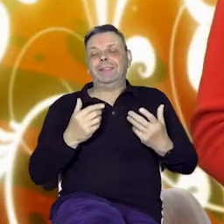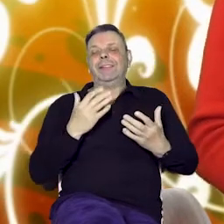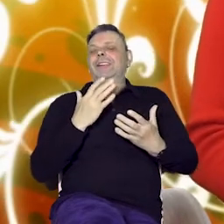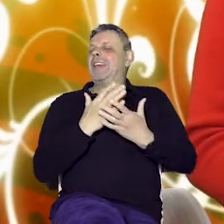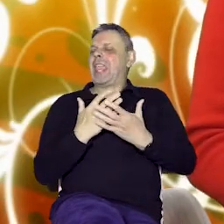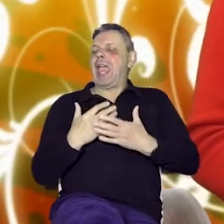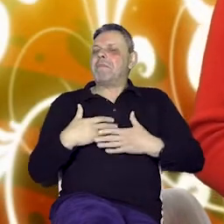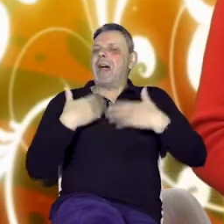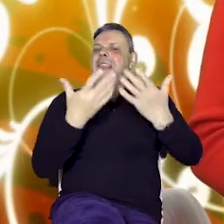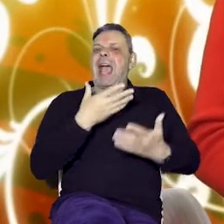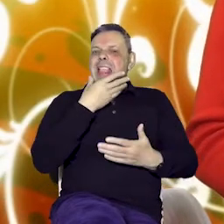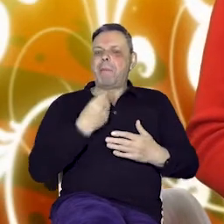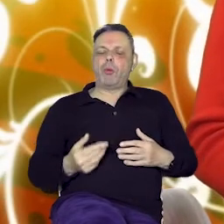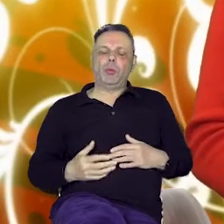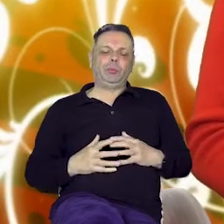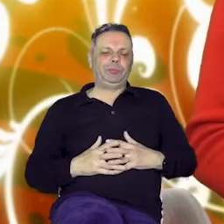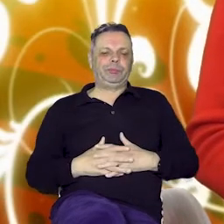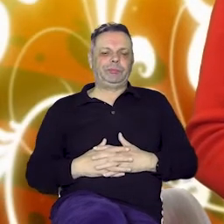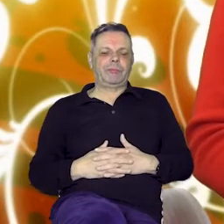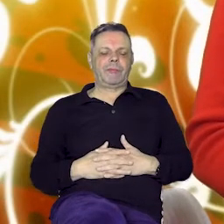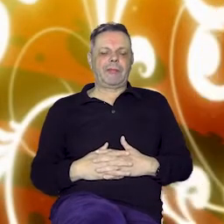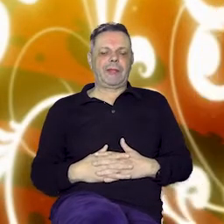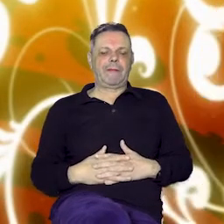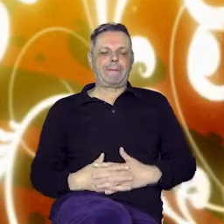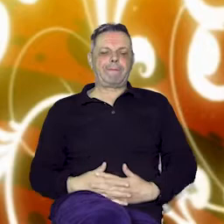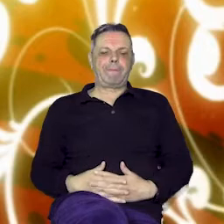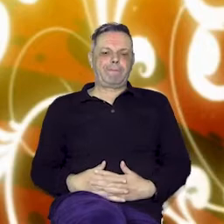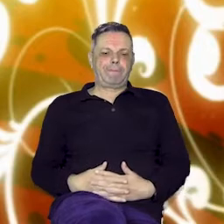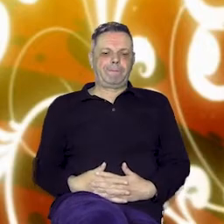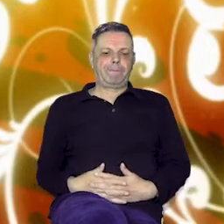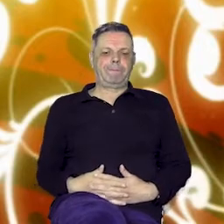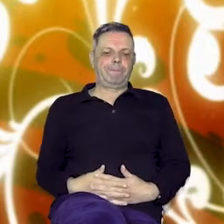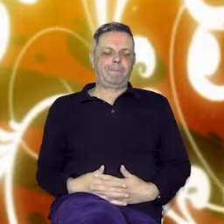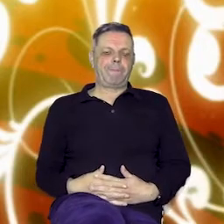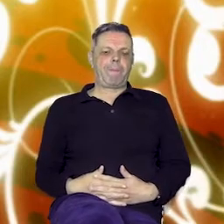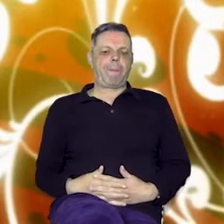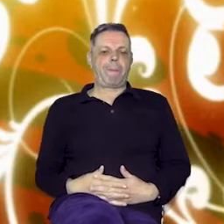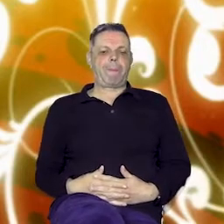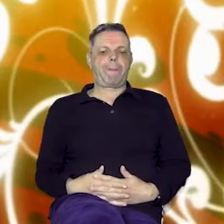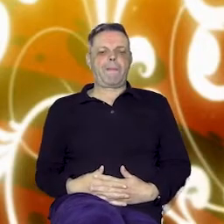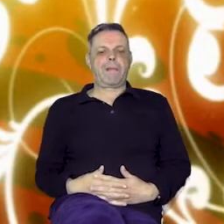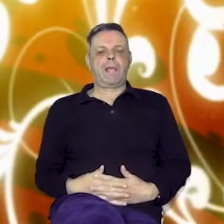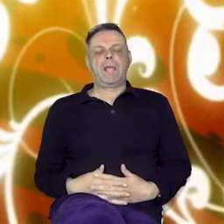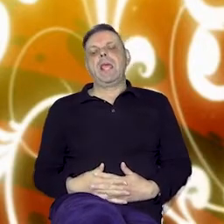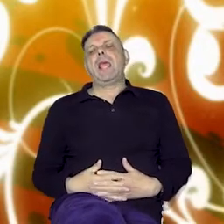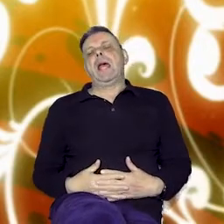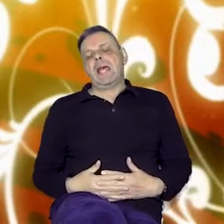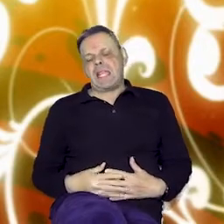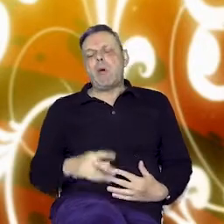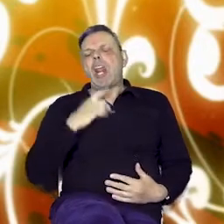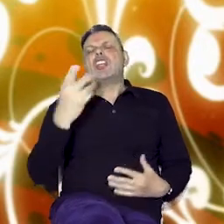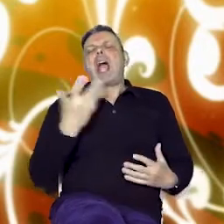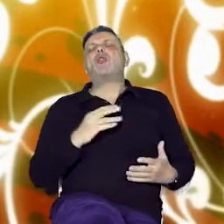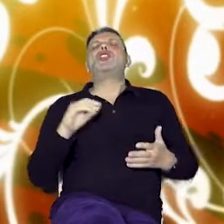u očima dalje. Točno, evo. Idemo im pročitati što mogu i na koji način ćete obilježiti. Mi smo se pobrinuli da vi